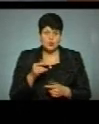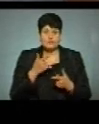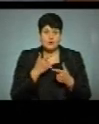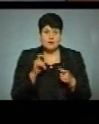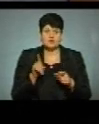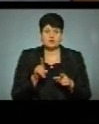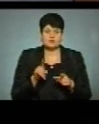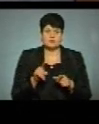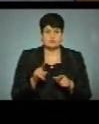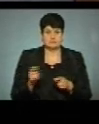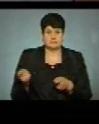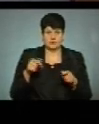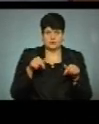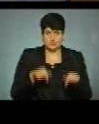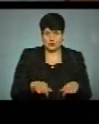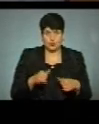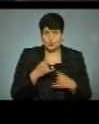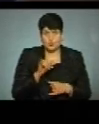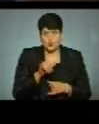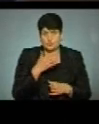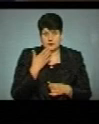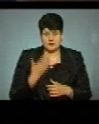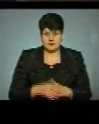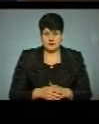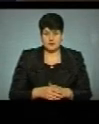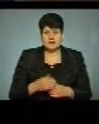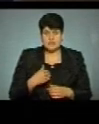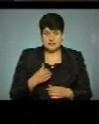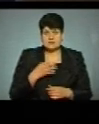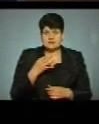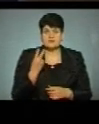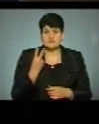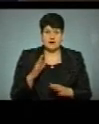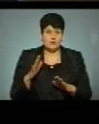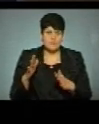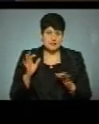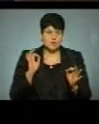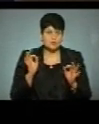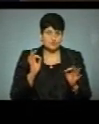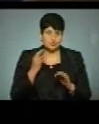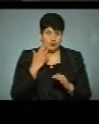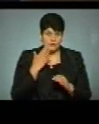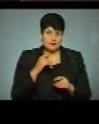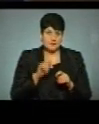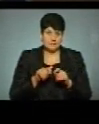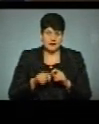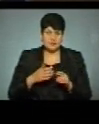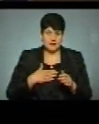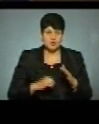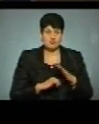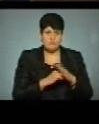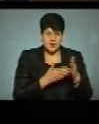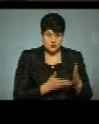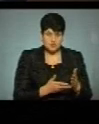що евакуйованих поселять в Медоборах, в нього немає. Я сказав два моменти, які озвучував, коли інспектували нашу базу і